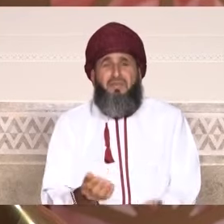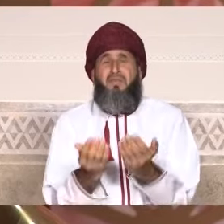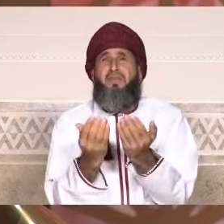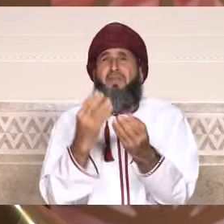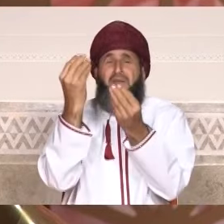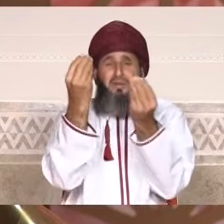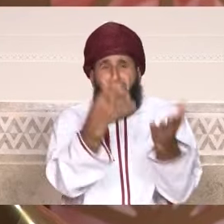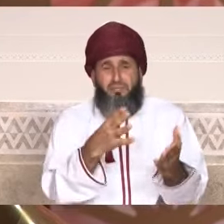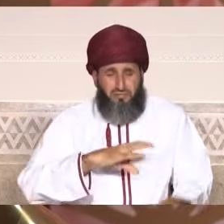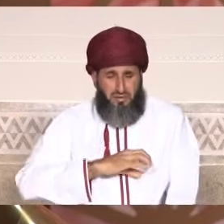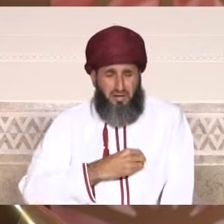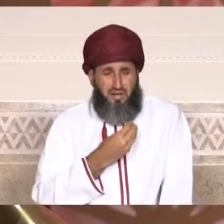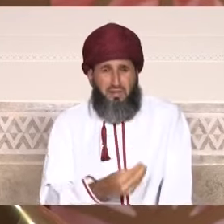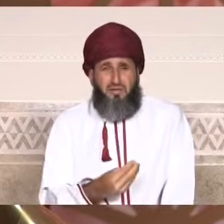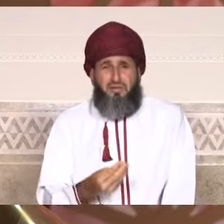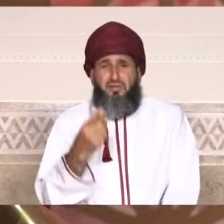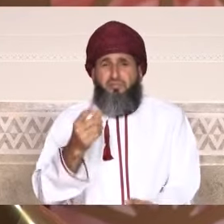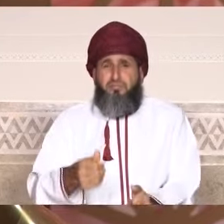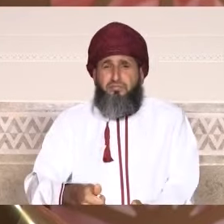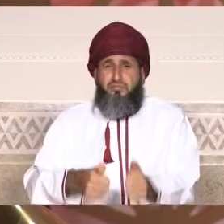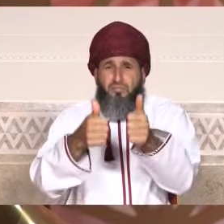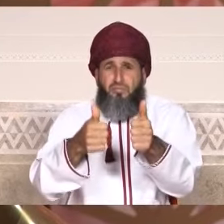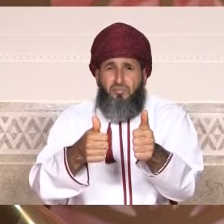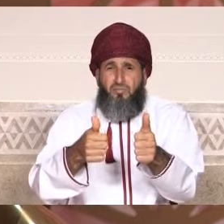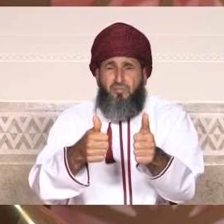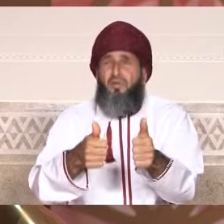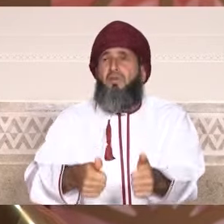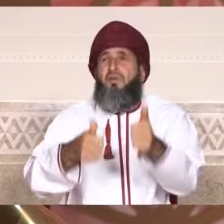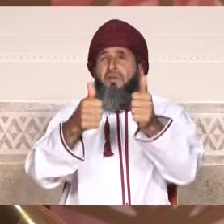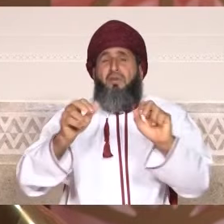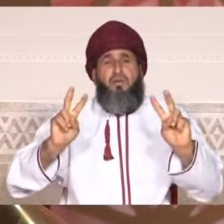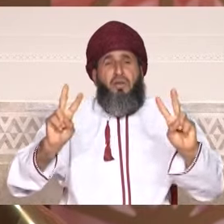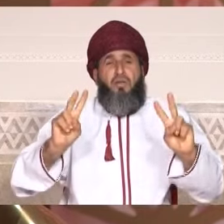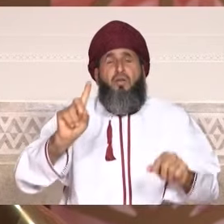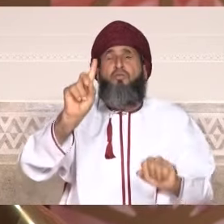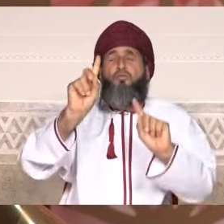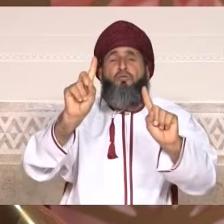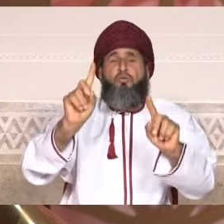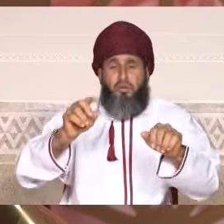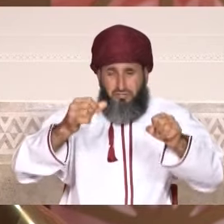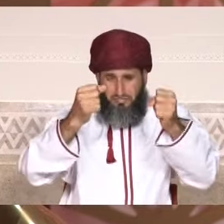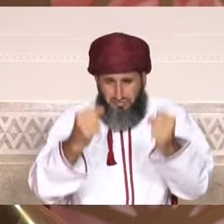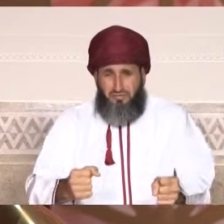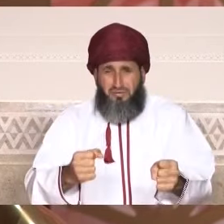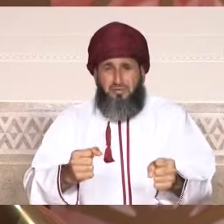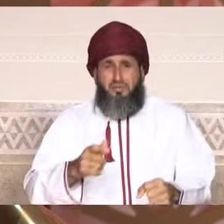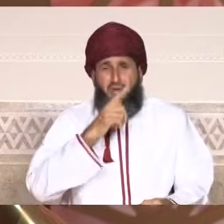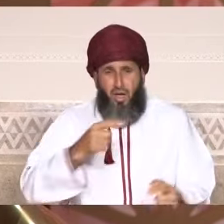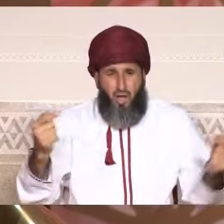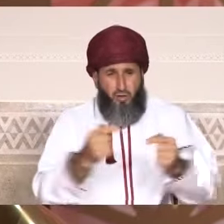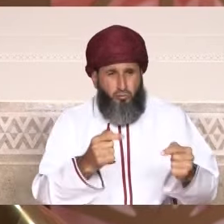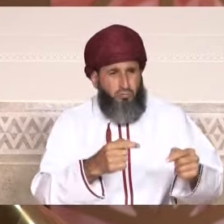وأن يمن عليهم برحماته، وأن يؤيدهم بنصره وتأييده، وأن يمكن لهم، وأن يدحر